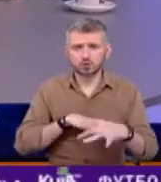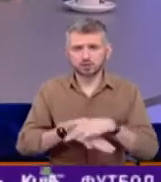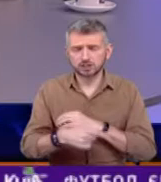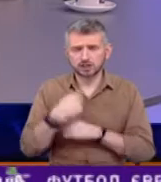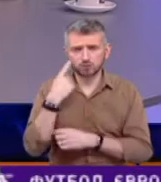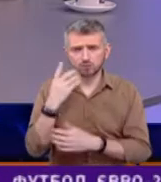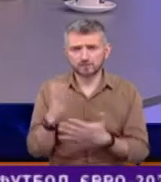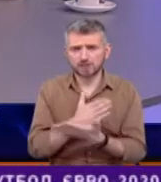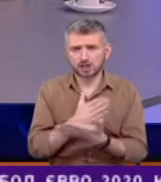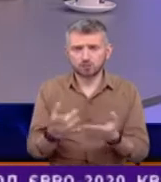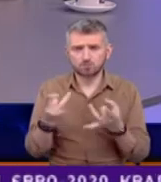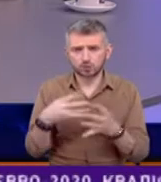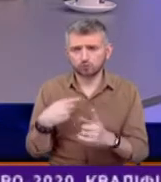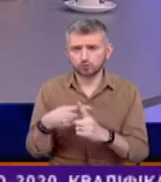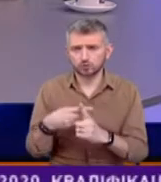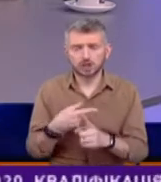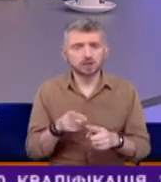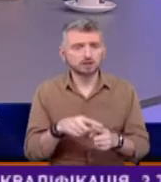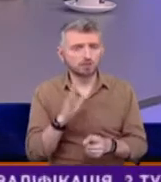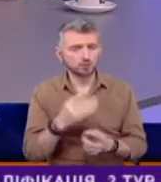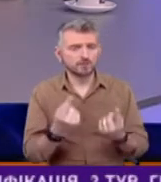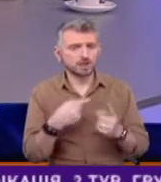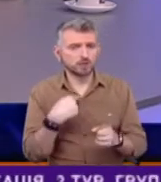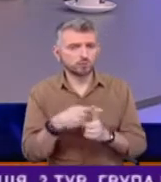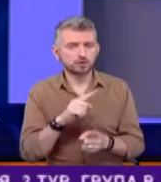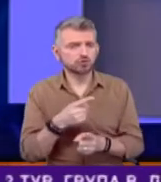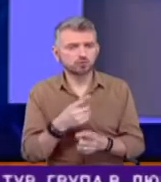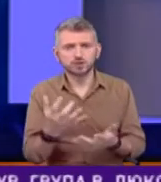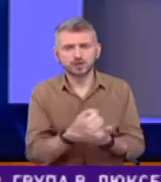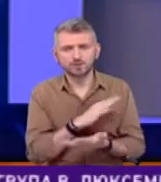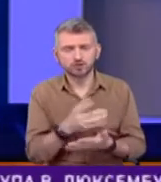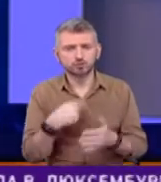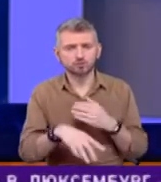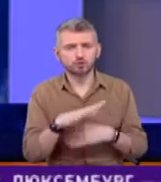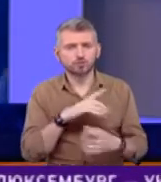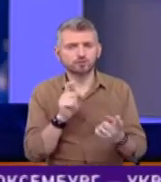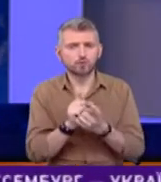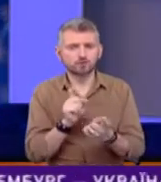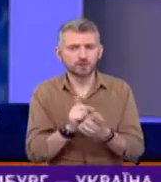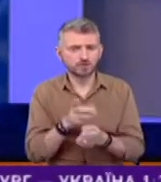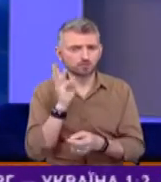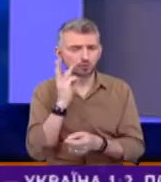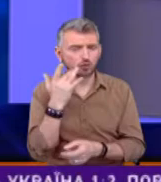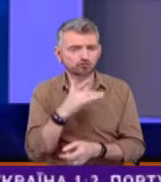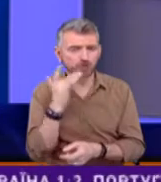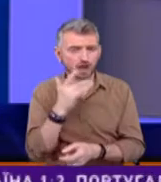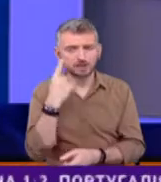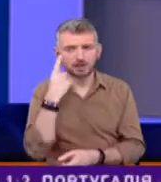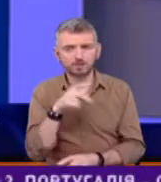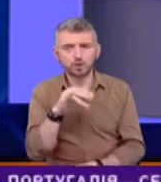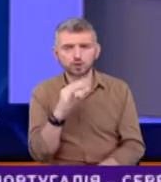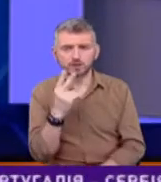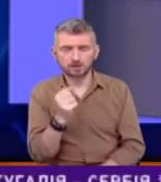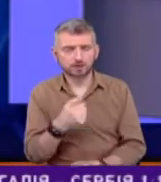думаю, що взагалі, ну, просто плюс. Ну, це був би великий плюс. Чому не вийшло? Тому що був конфлікт із послом США, заява Луценка.